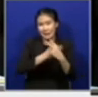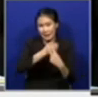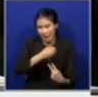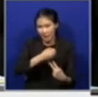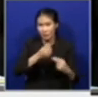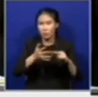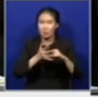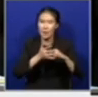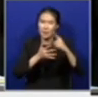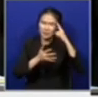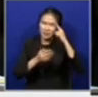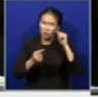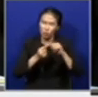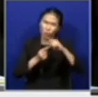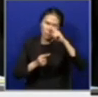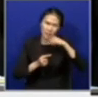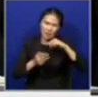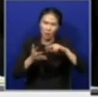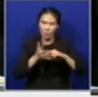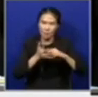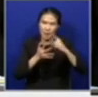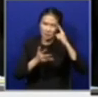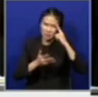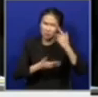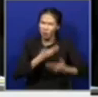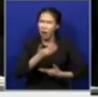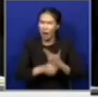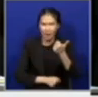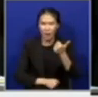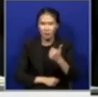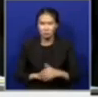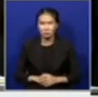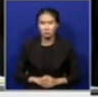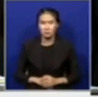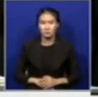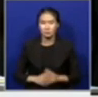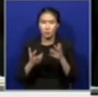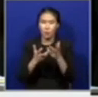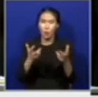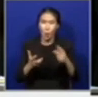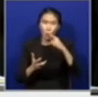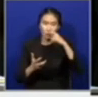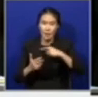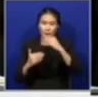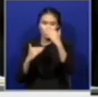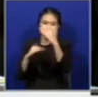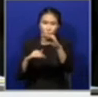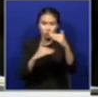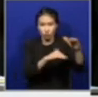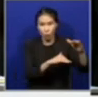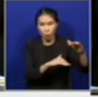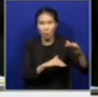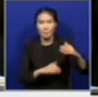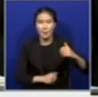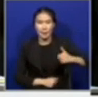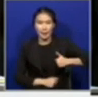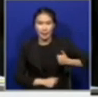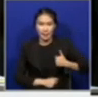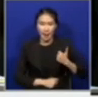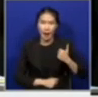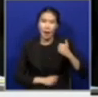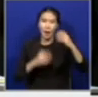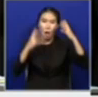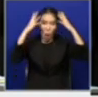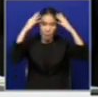ปีละราว 2,000 ล้านเหรียญสหรัฐเม็กซิโกค่ะมีมูลค่าการค้ากับไทยเฉลี่ยปีละประมาณ 3,000 ล้านเหรียญส